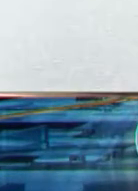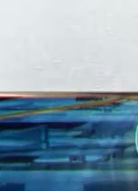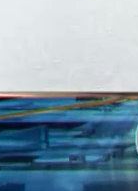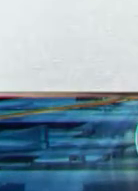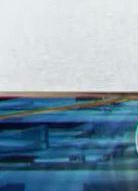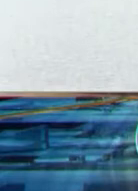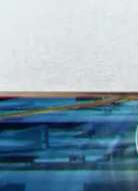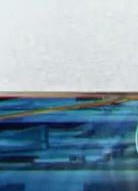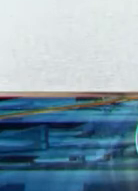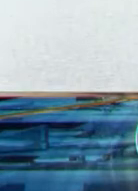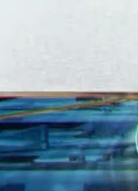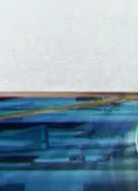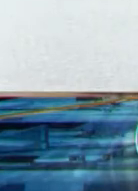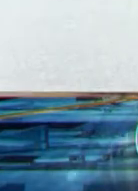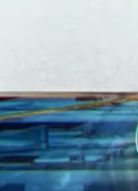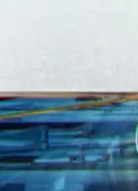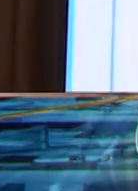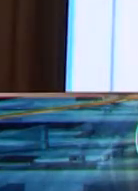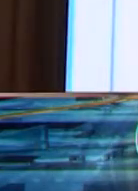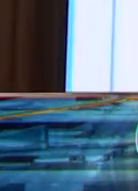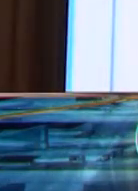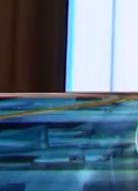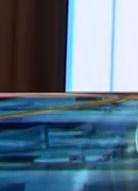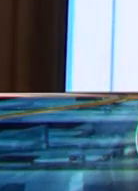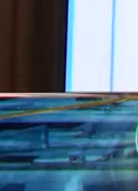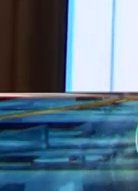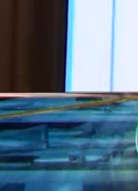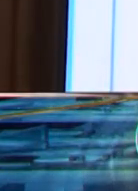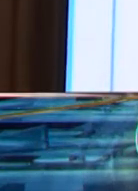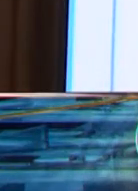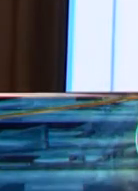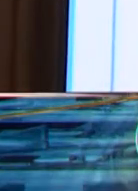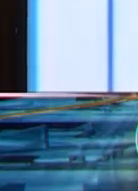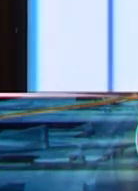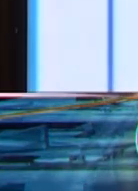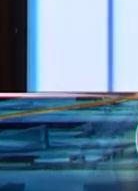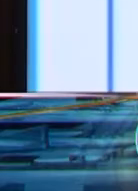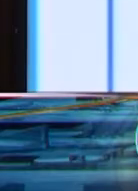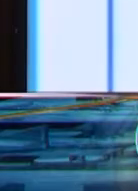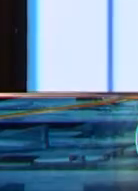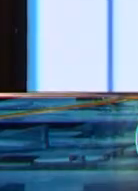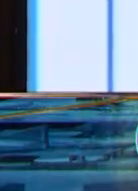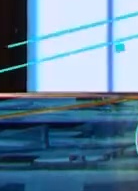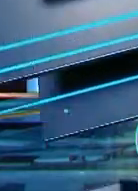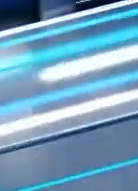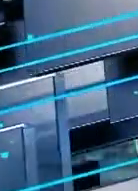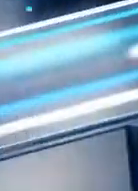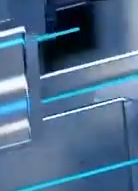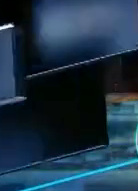585 миллионов долларов США составит инвестиционный портфель по реализации двух крупных проектов в области.